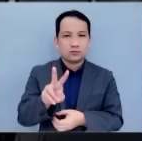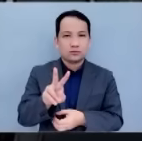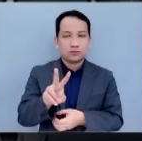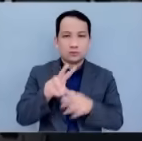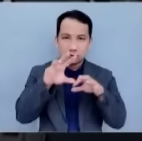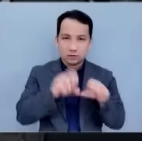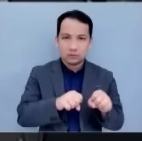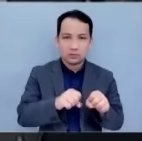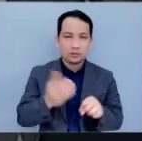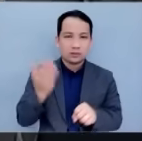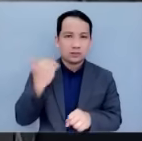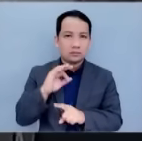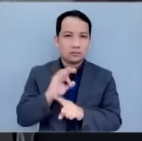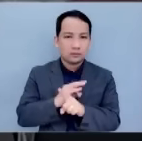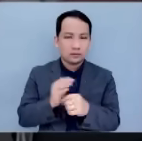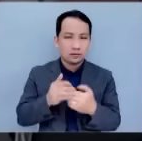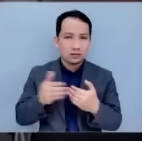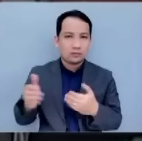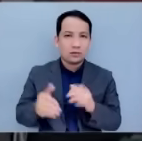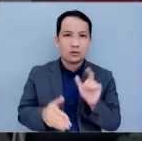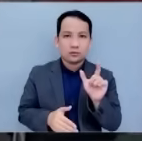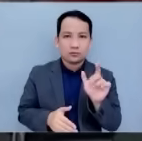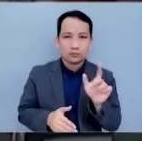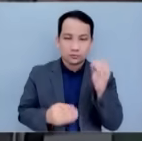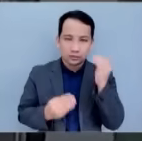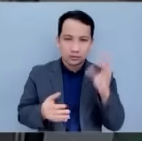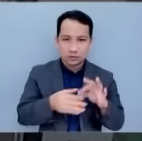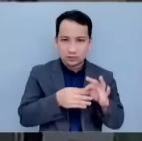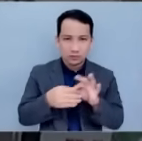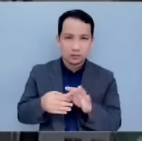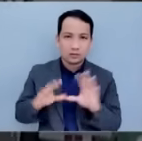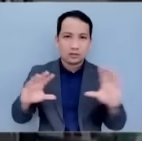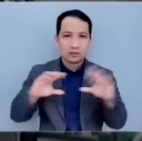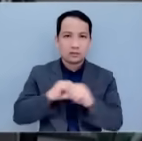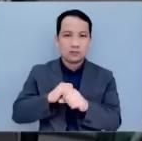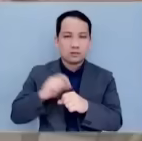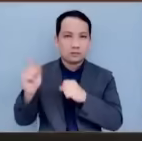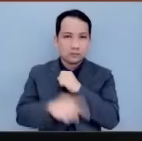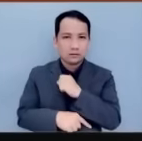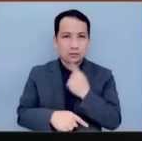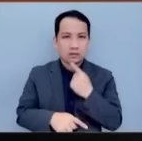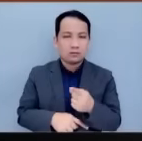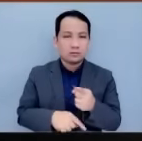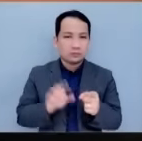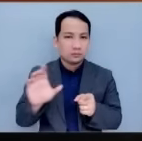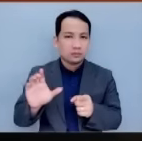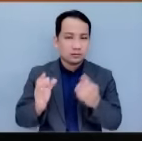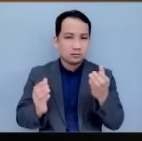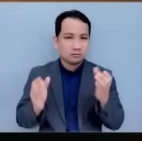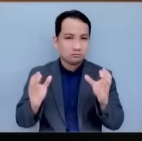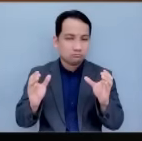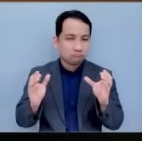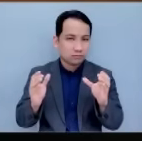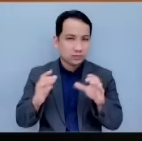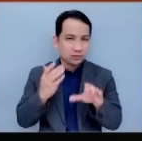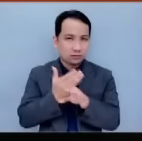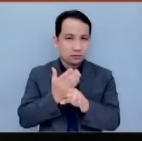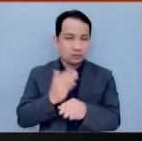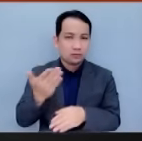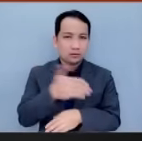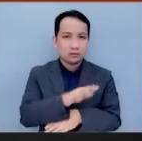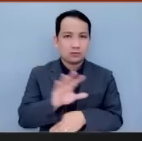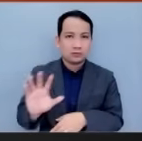noong Pebrero. Mahigit 23 million pesos naman ang halaga ng penalty ng mga nahuling sasakyan. Nagbabalita mula sa frontline, Gerard de la